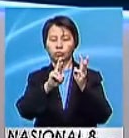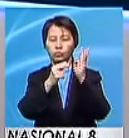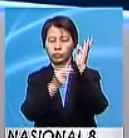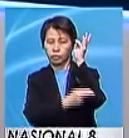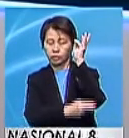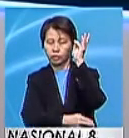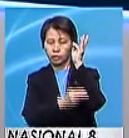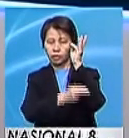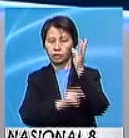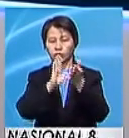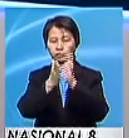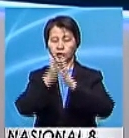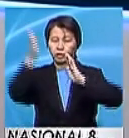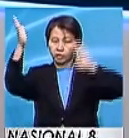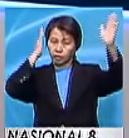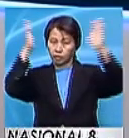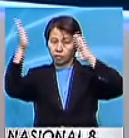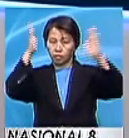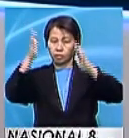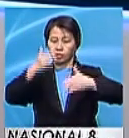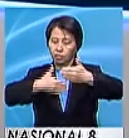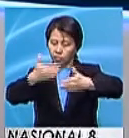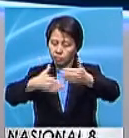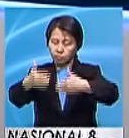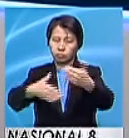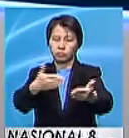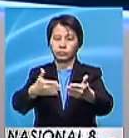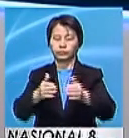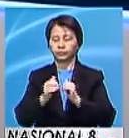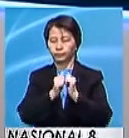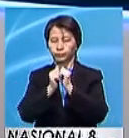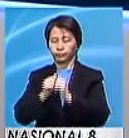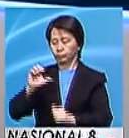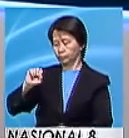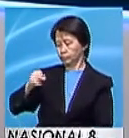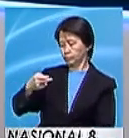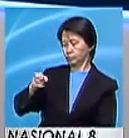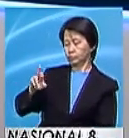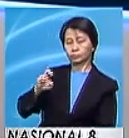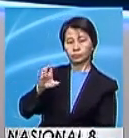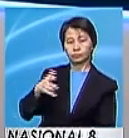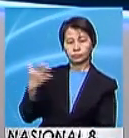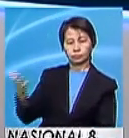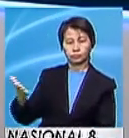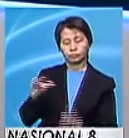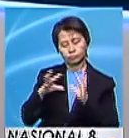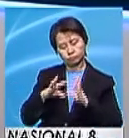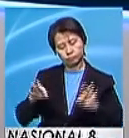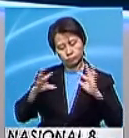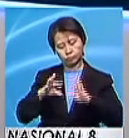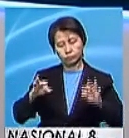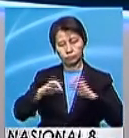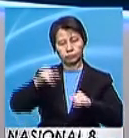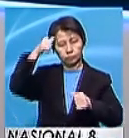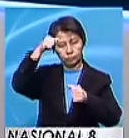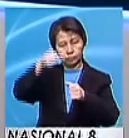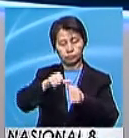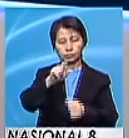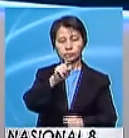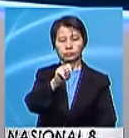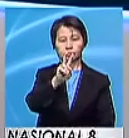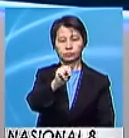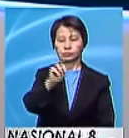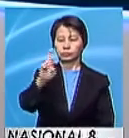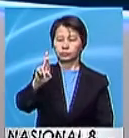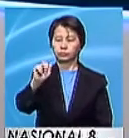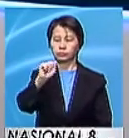yang menjadikan Malaysia sebuah negara progresif. Bersama Syahrir Zarapuddin berkongsi bingkisan khas Memorial Tun Abdul Razak.